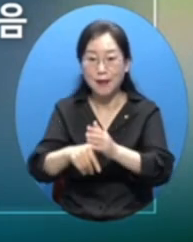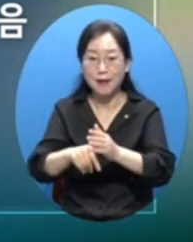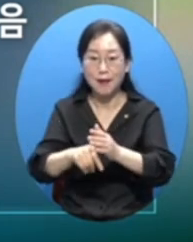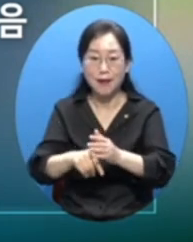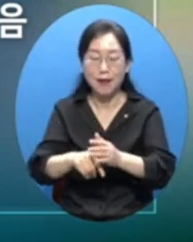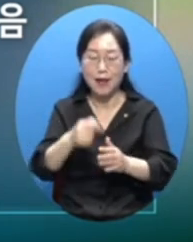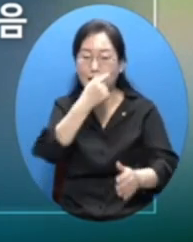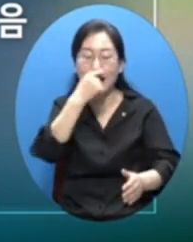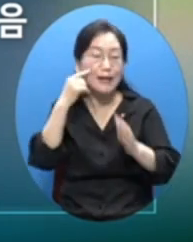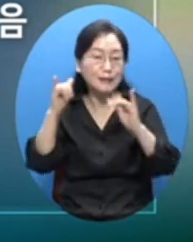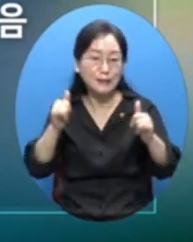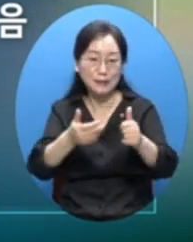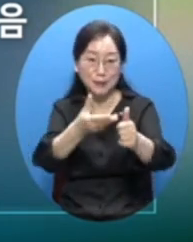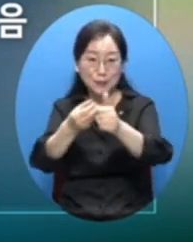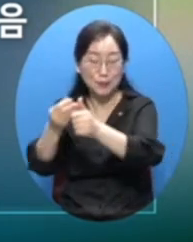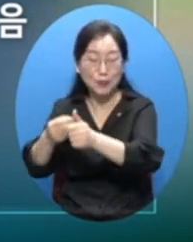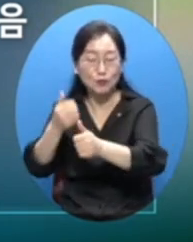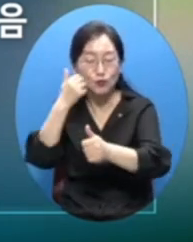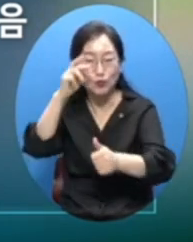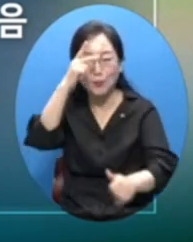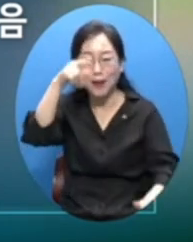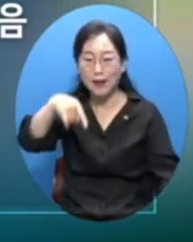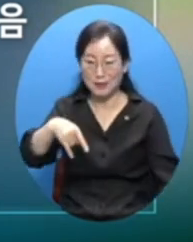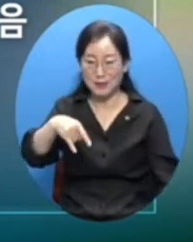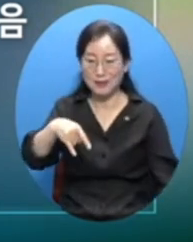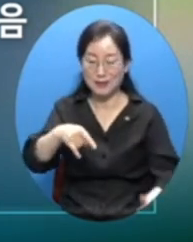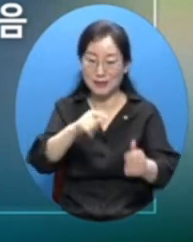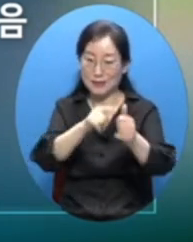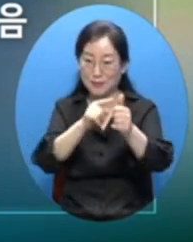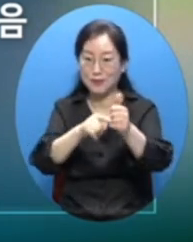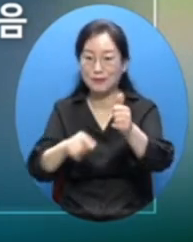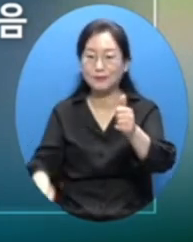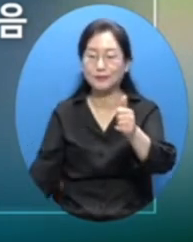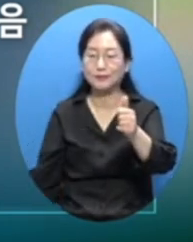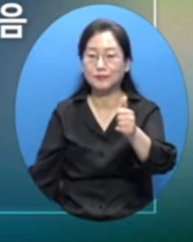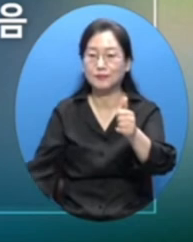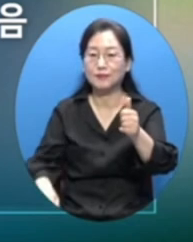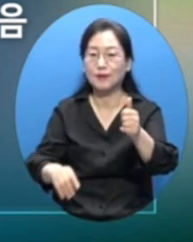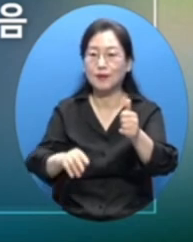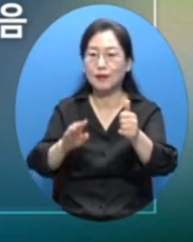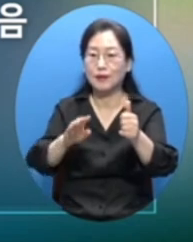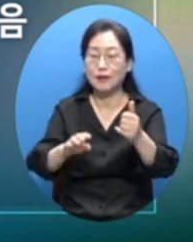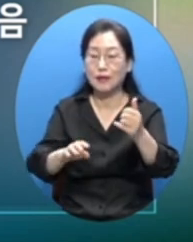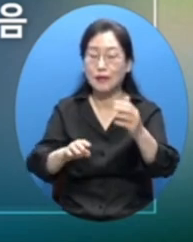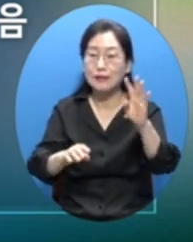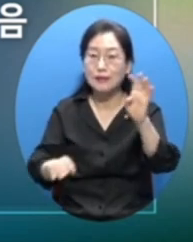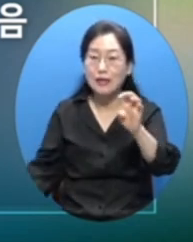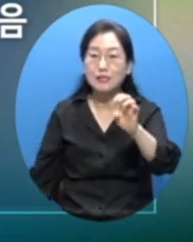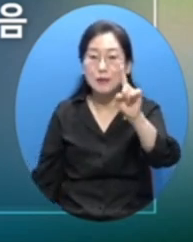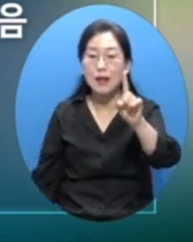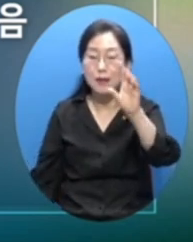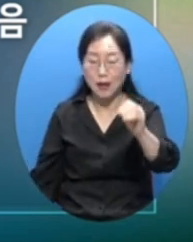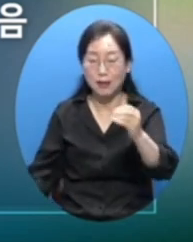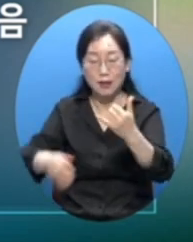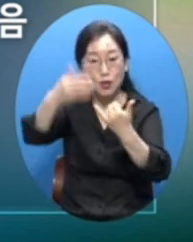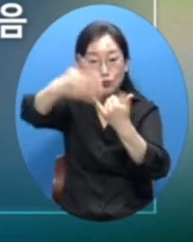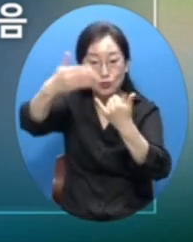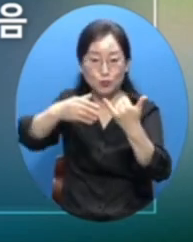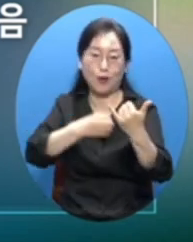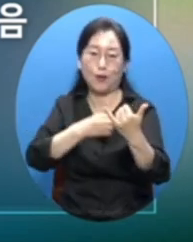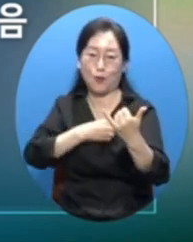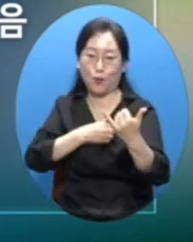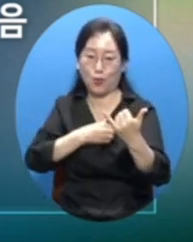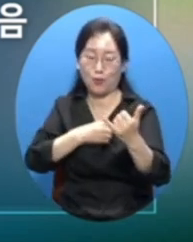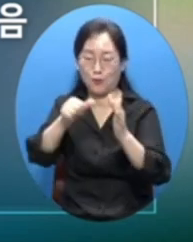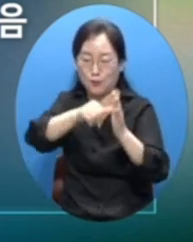간증을 모셨는데 우리 박이 청년을 모셨습니다. 이 박이 청년은 41만 명 유튜브 채널 갖고 있는 오피니언 리더인데